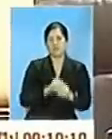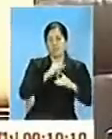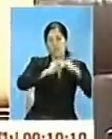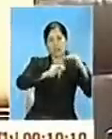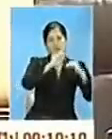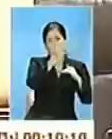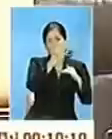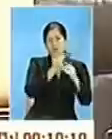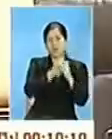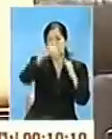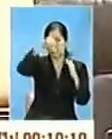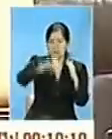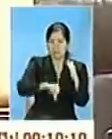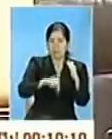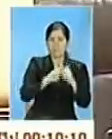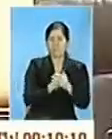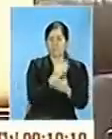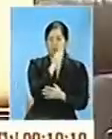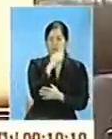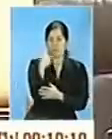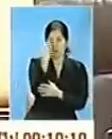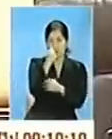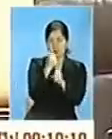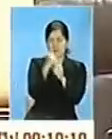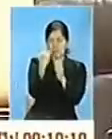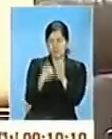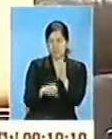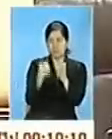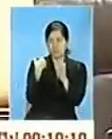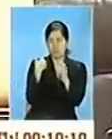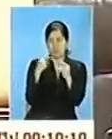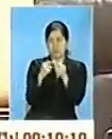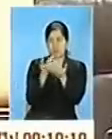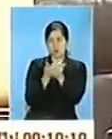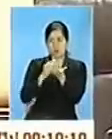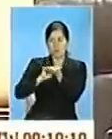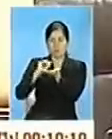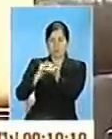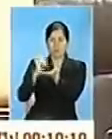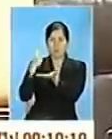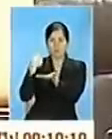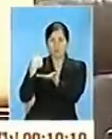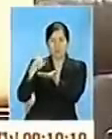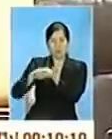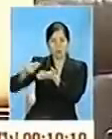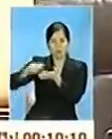ใครรับเงินจากบ่อนการพนันผมฟัง